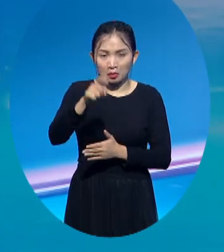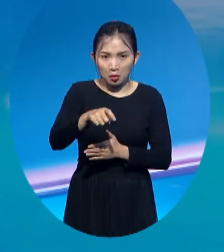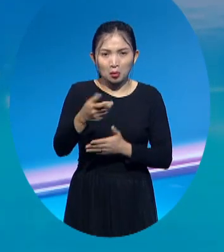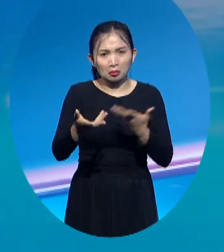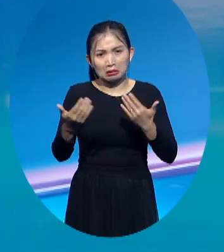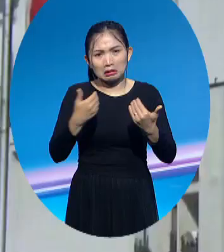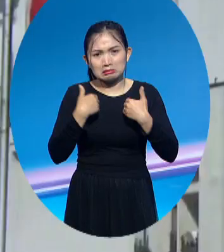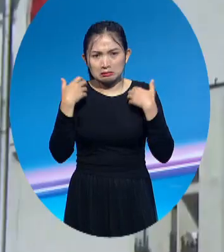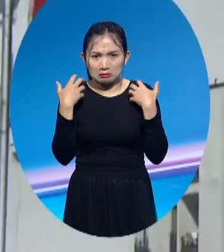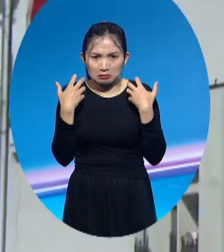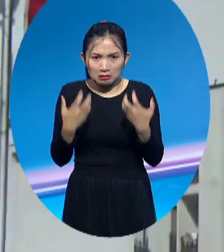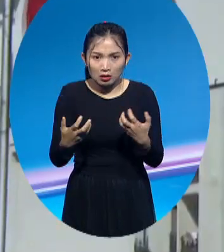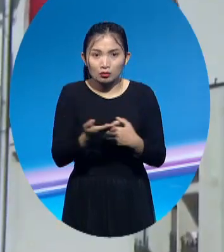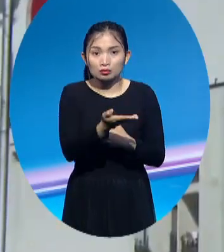Israel.